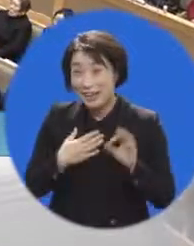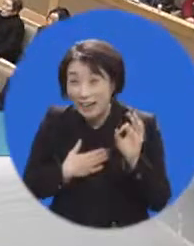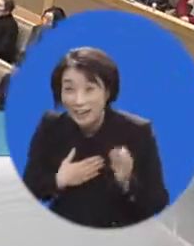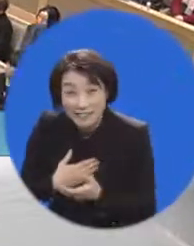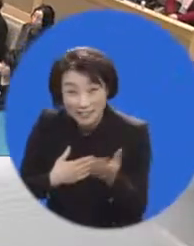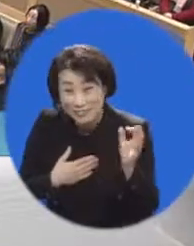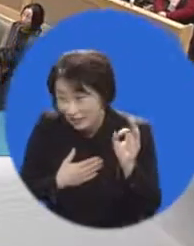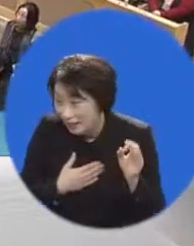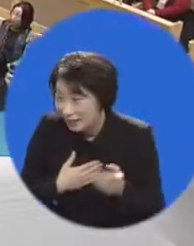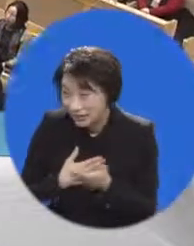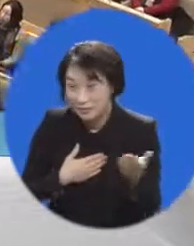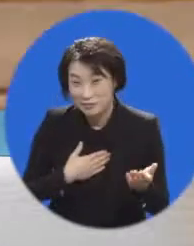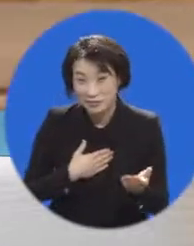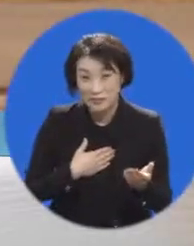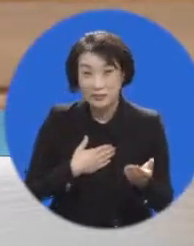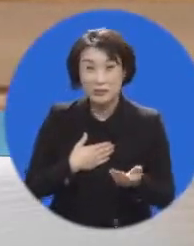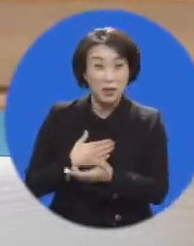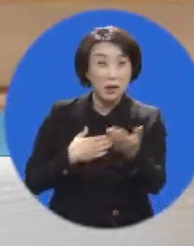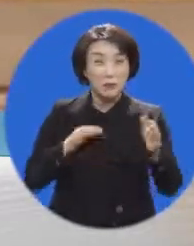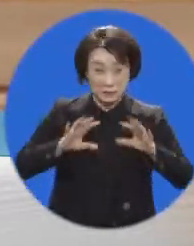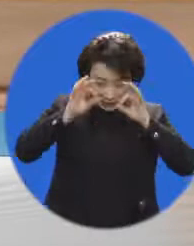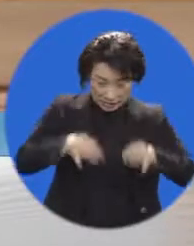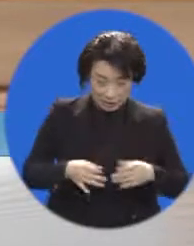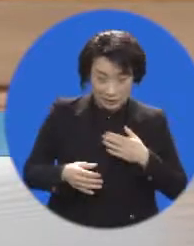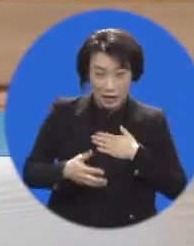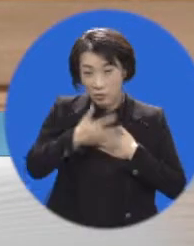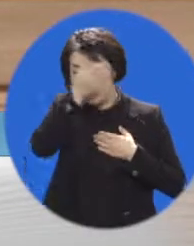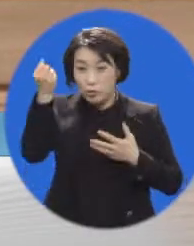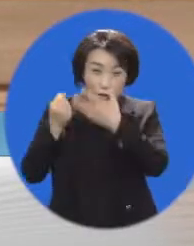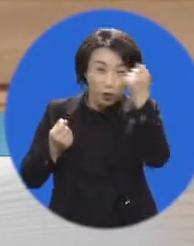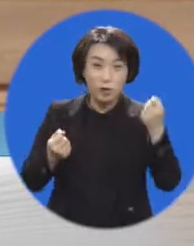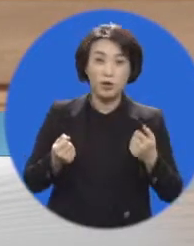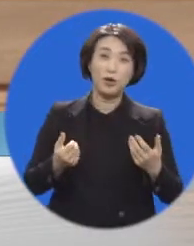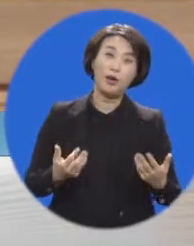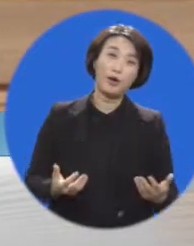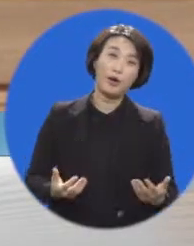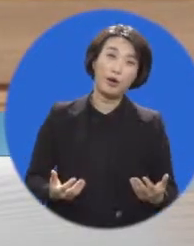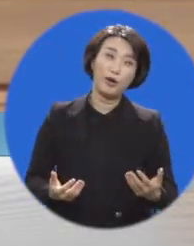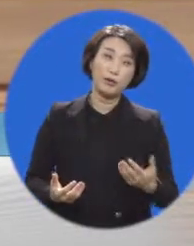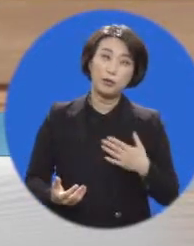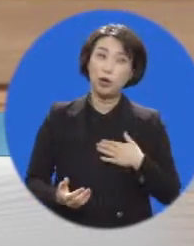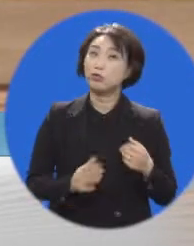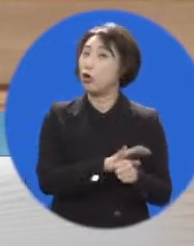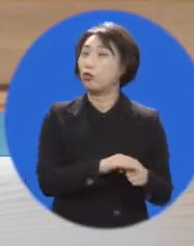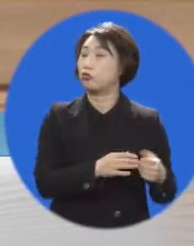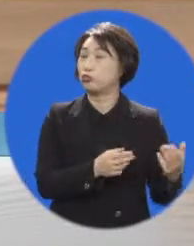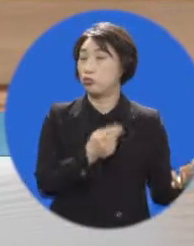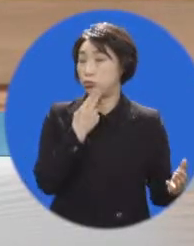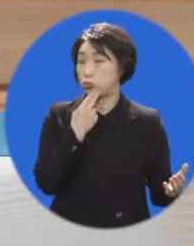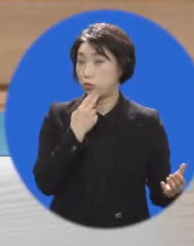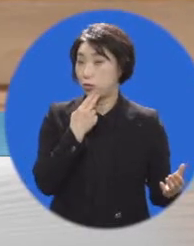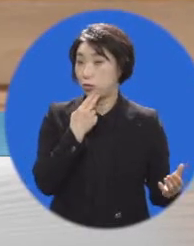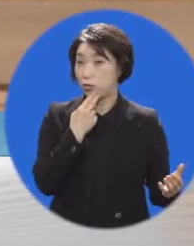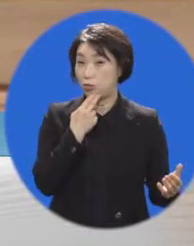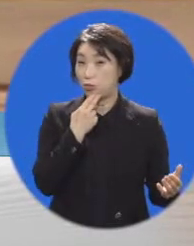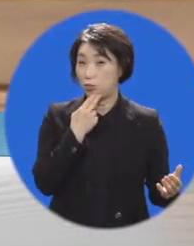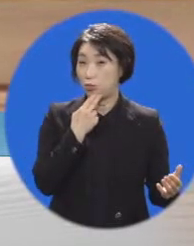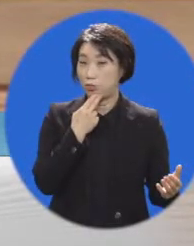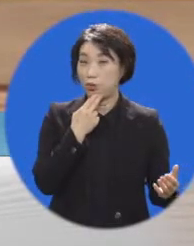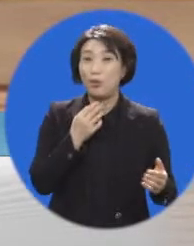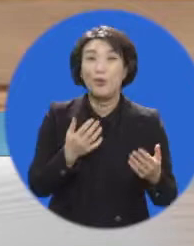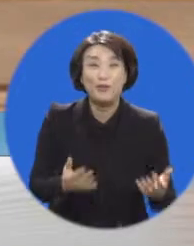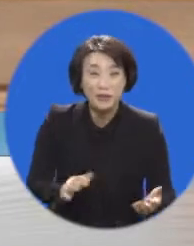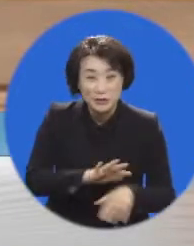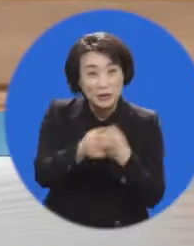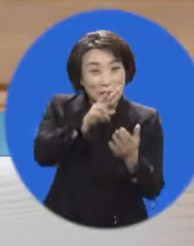됩니까? 그럼 여러분 속에 무관심 온 게 나는 사랑은 않는다. 응? 한번 읽어봐.